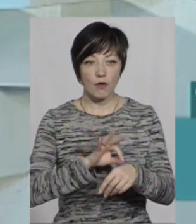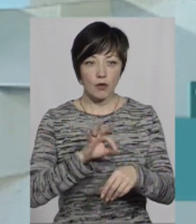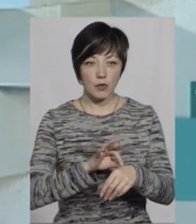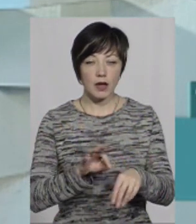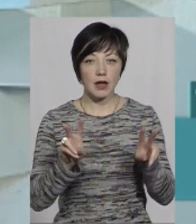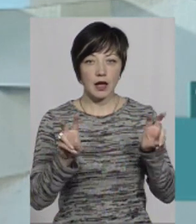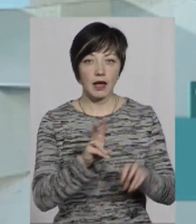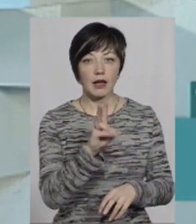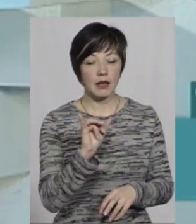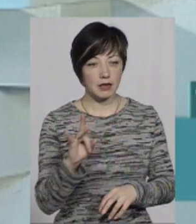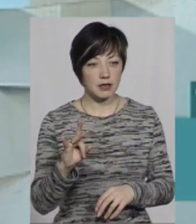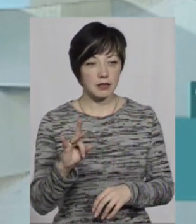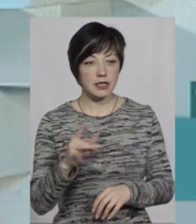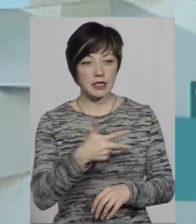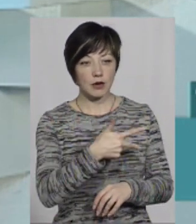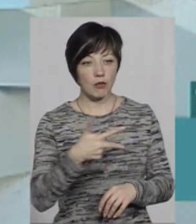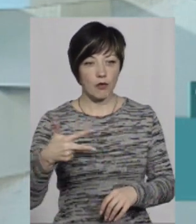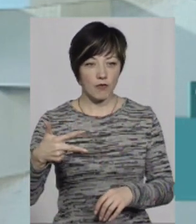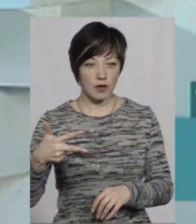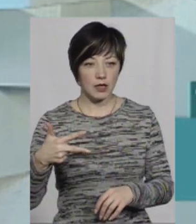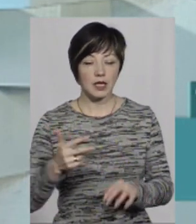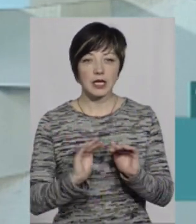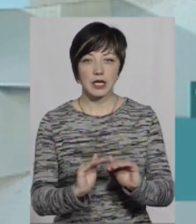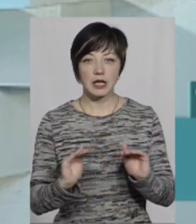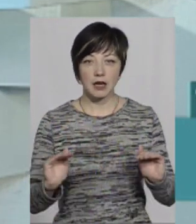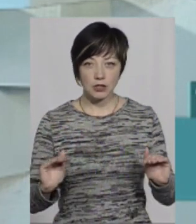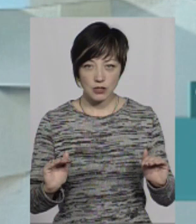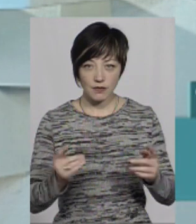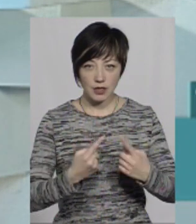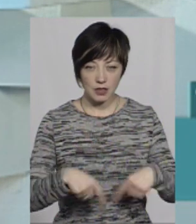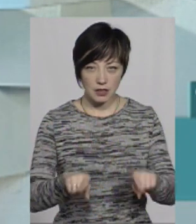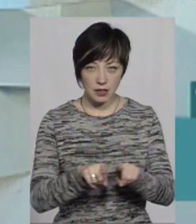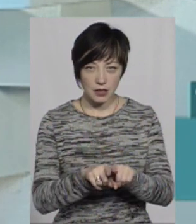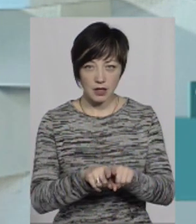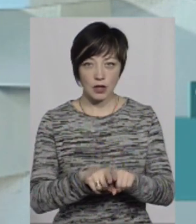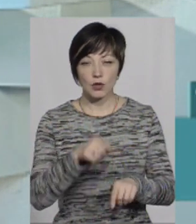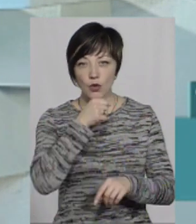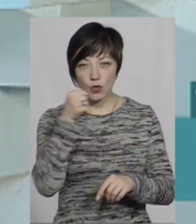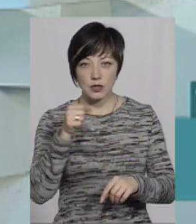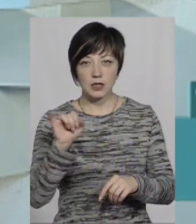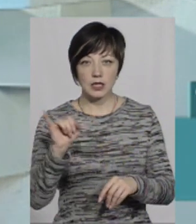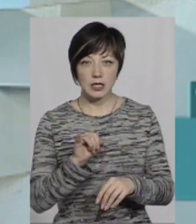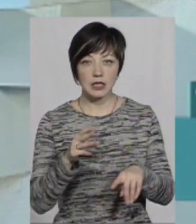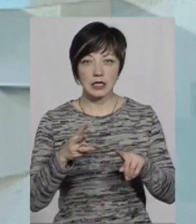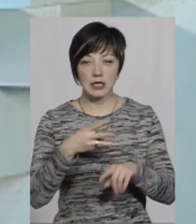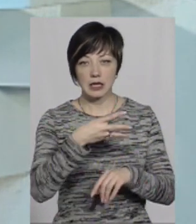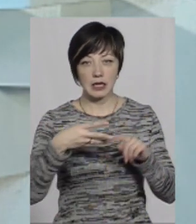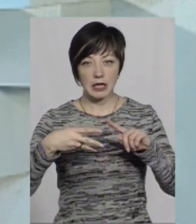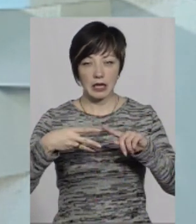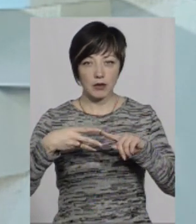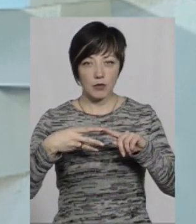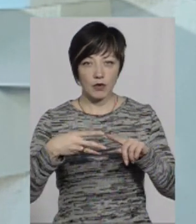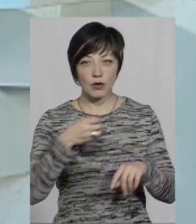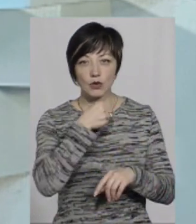з діагнозом кір. Це три поверхи – дитяче респіраторне відділення, доросле і третій поверх –